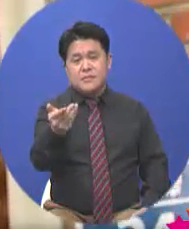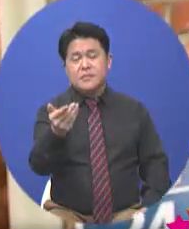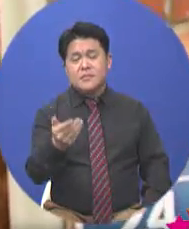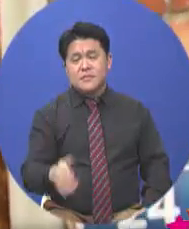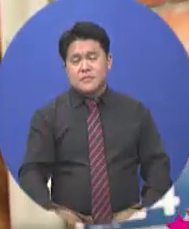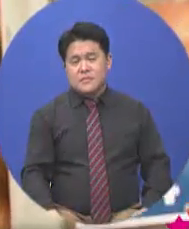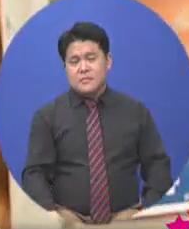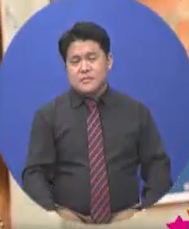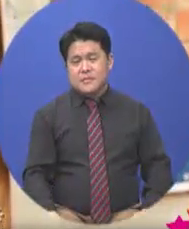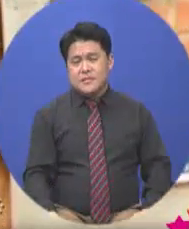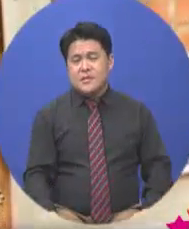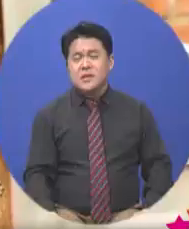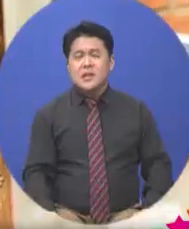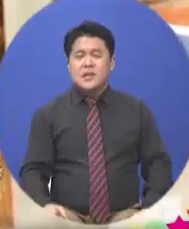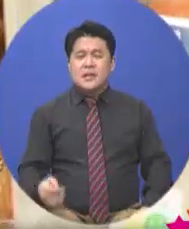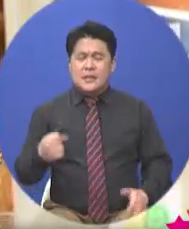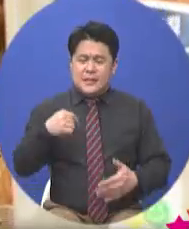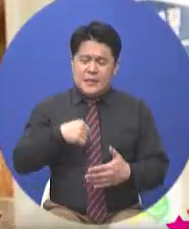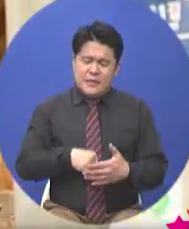그렇게도